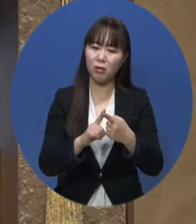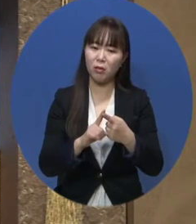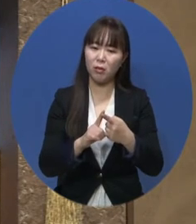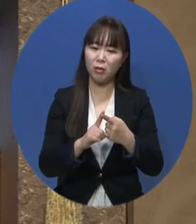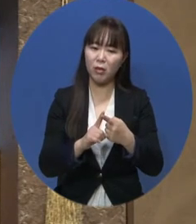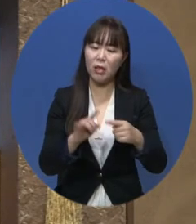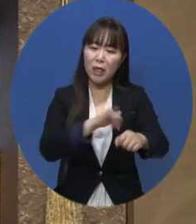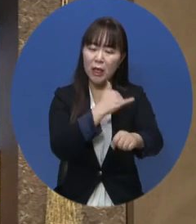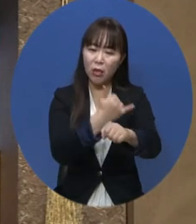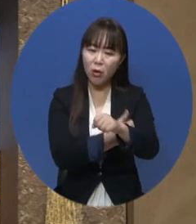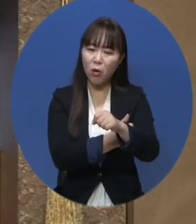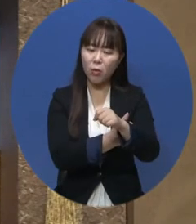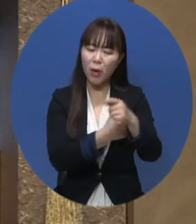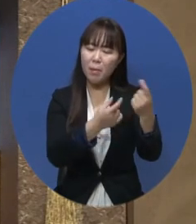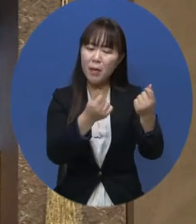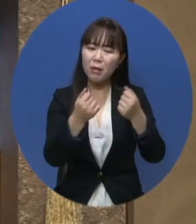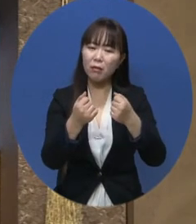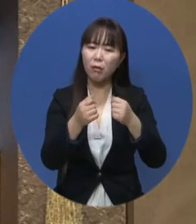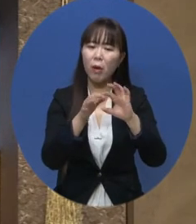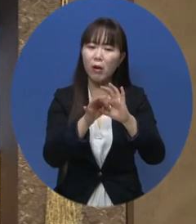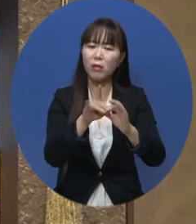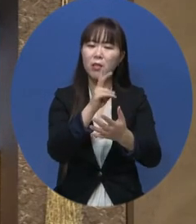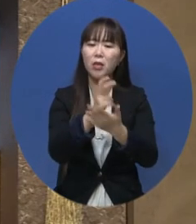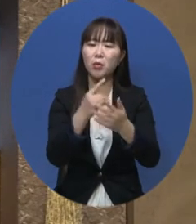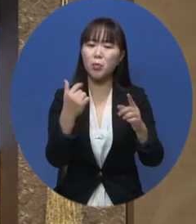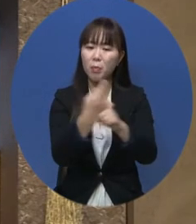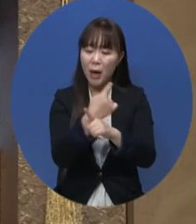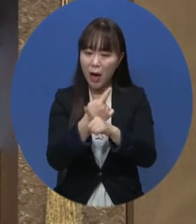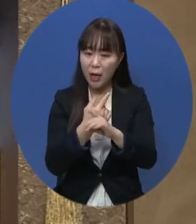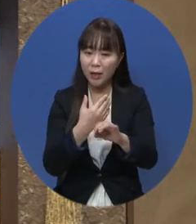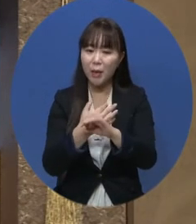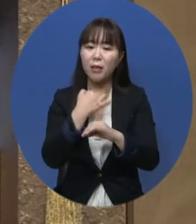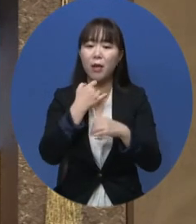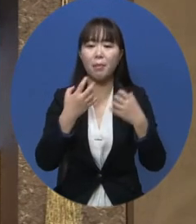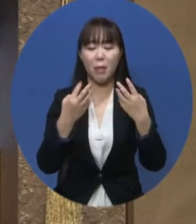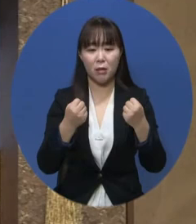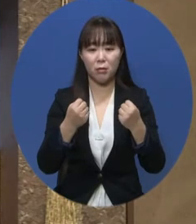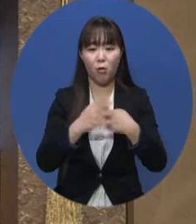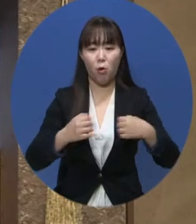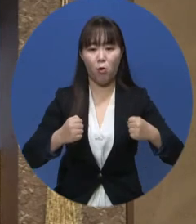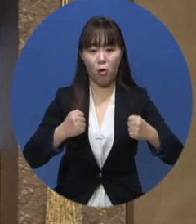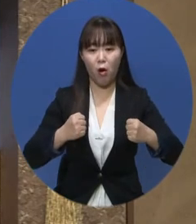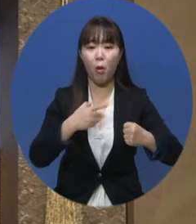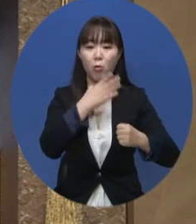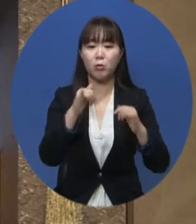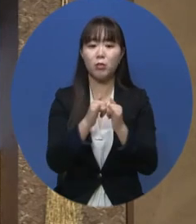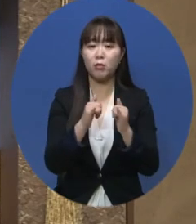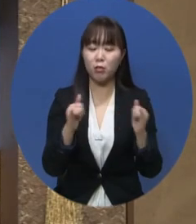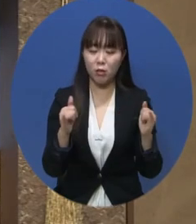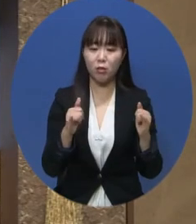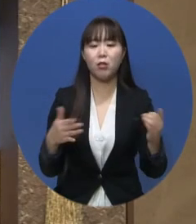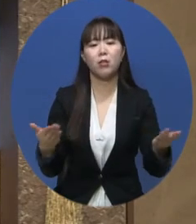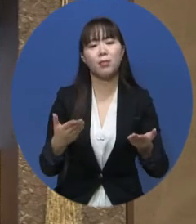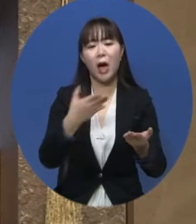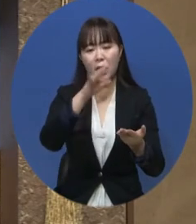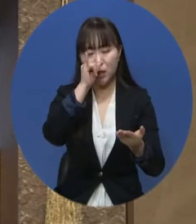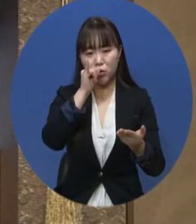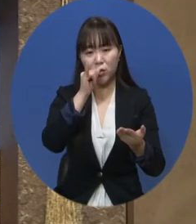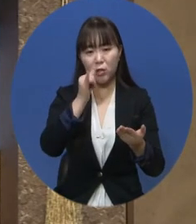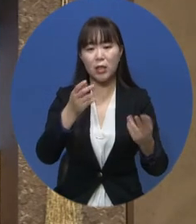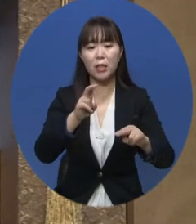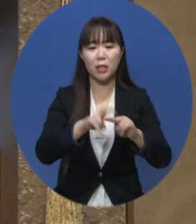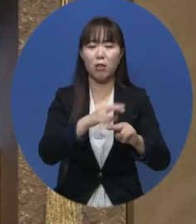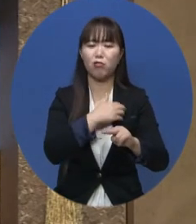우리 인권에 좀 반하는 제도는 좀 고쳐주면 맞습니다. 이런 나이 드신 어르신들이 건강한 어르신들이 네. 일할 수 있는